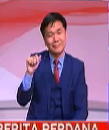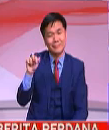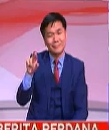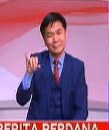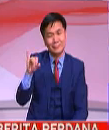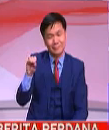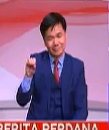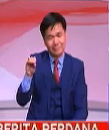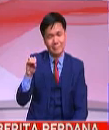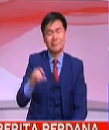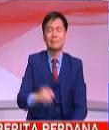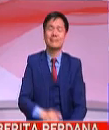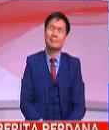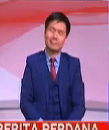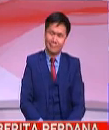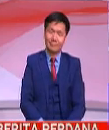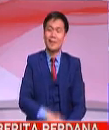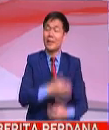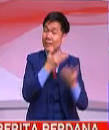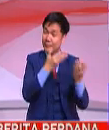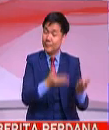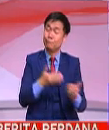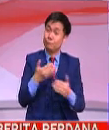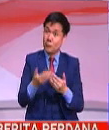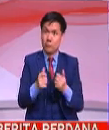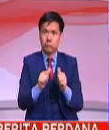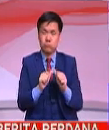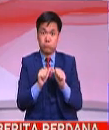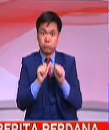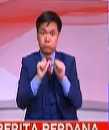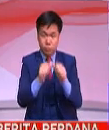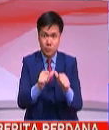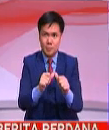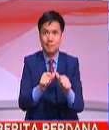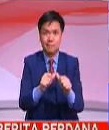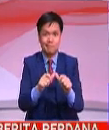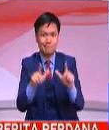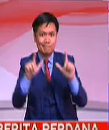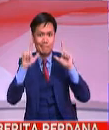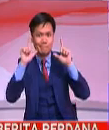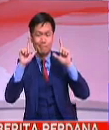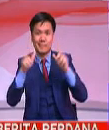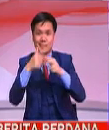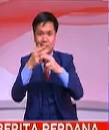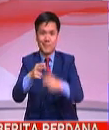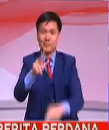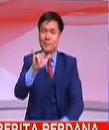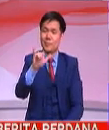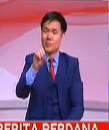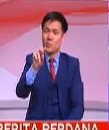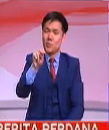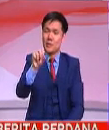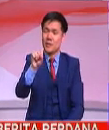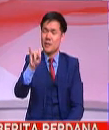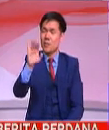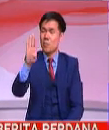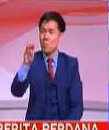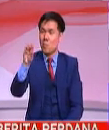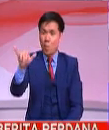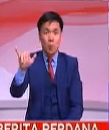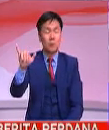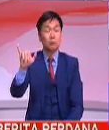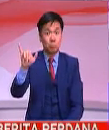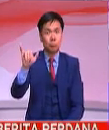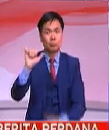Masih bertatih membina nama dalam industri hiburan, nyata tidak membataskan bakat Yoni Boy untuk terus berkembang. Ya, kreativitinya